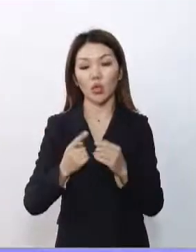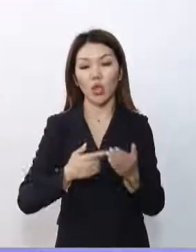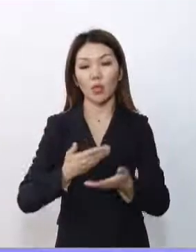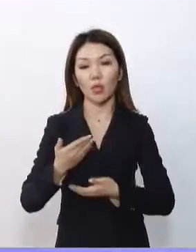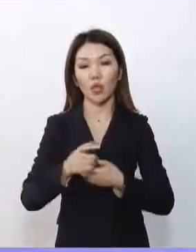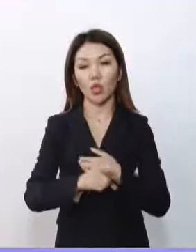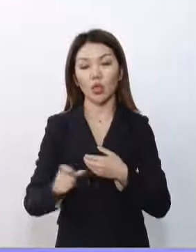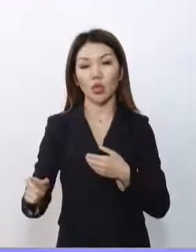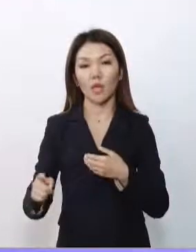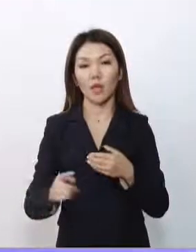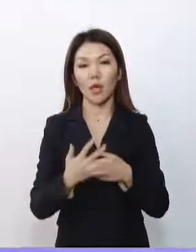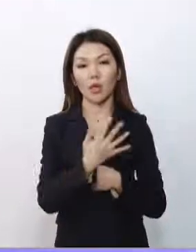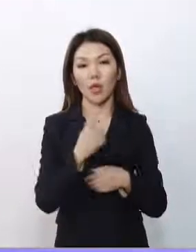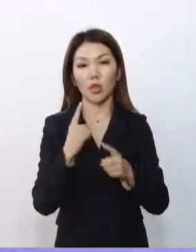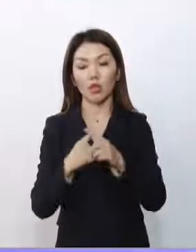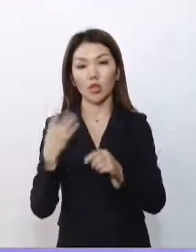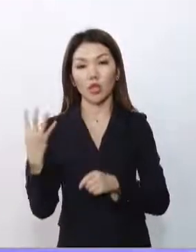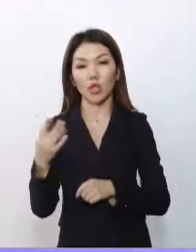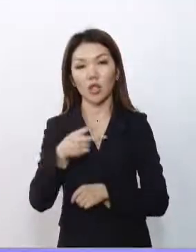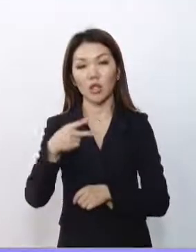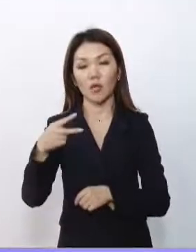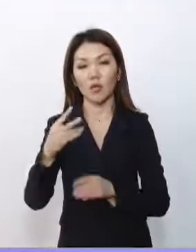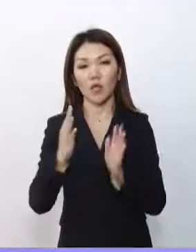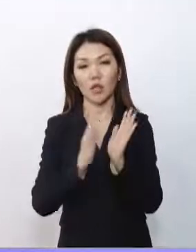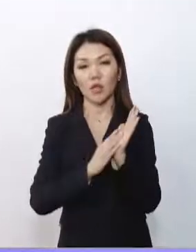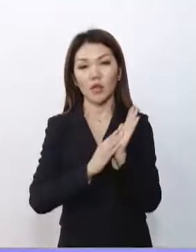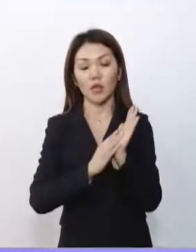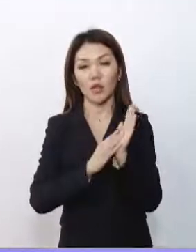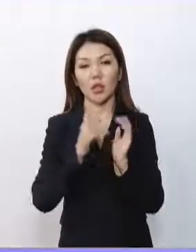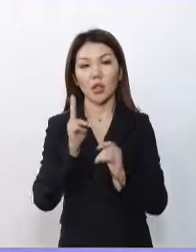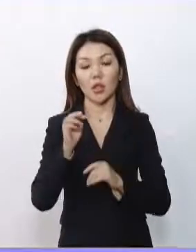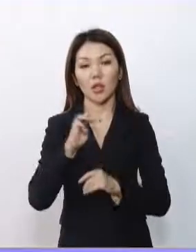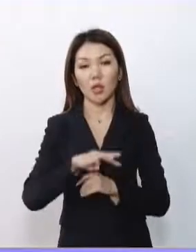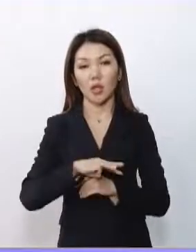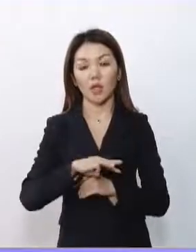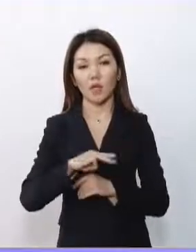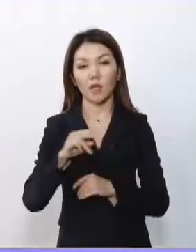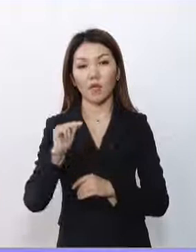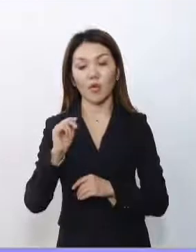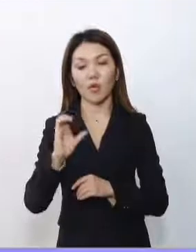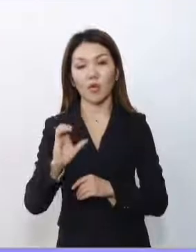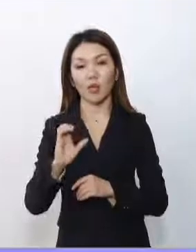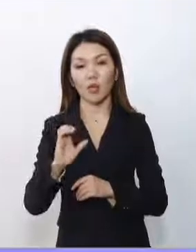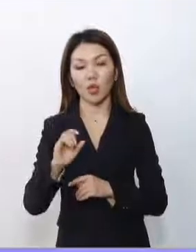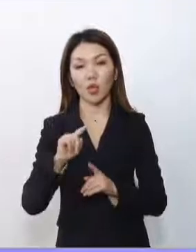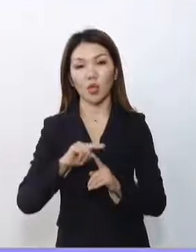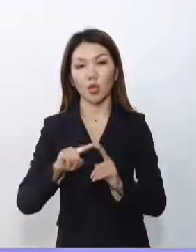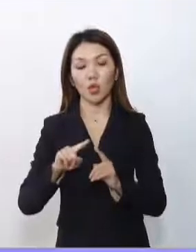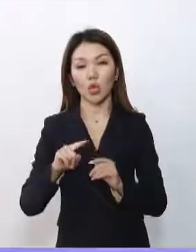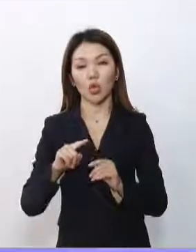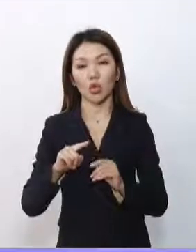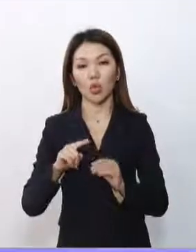5 плюс 49 километров в час скорость удаления